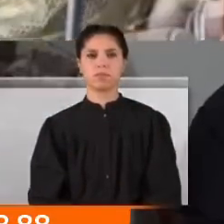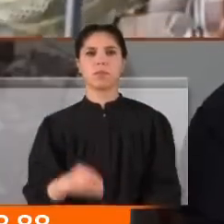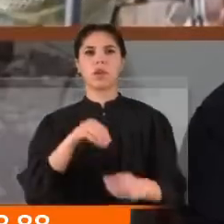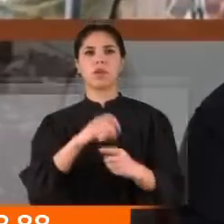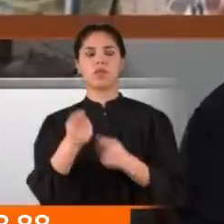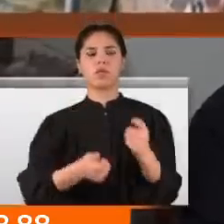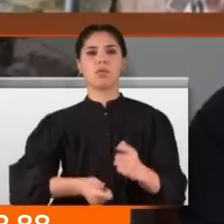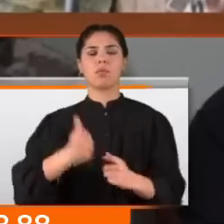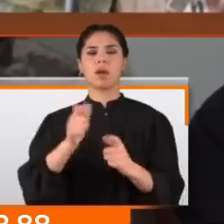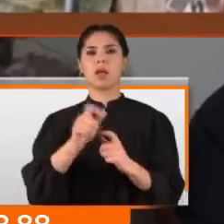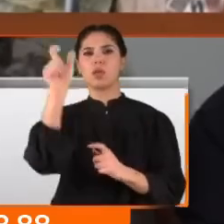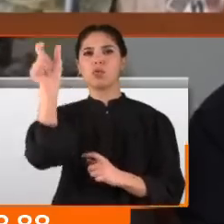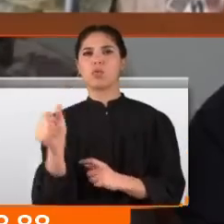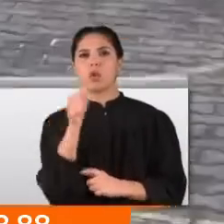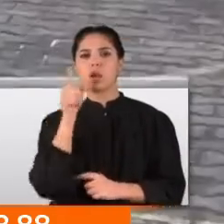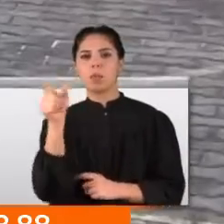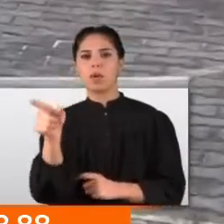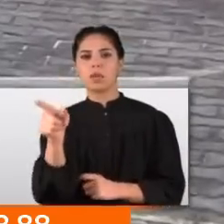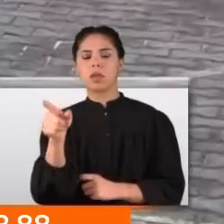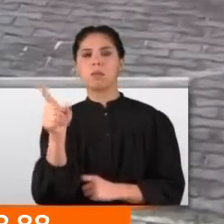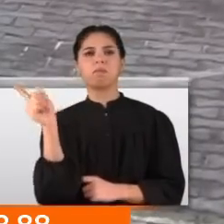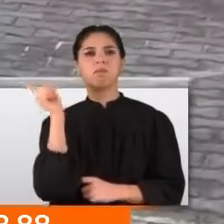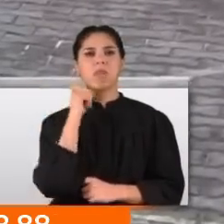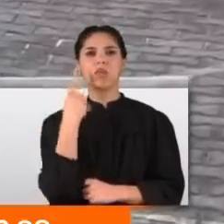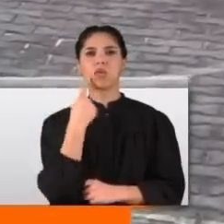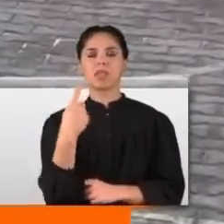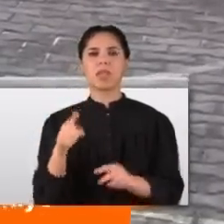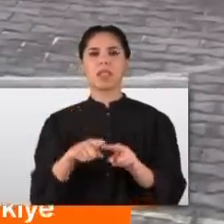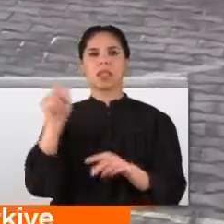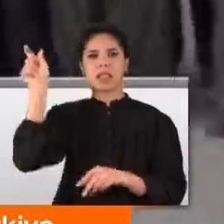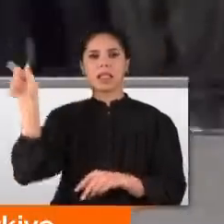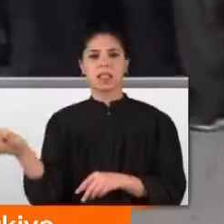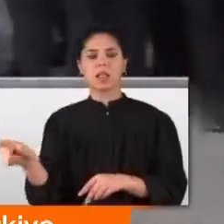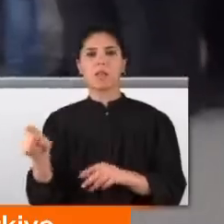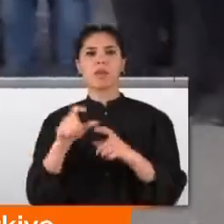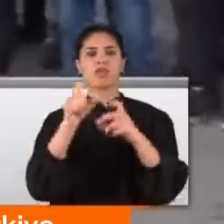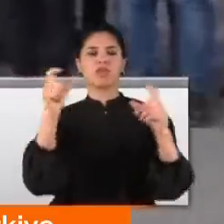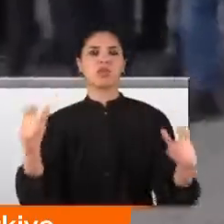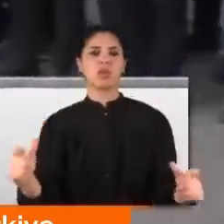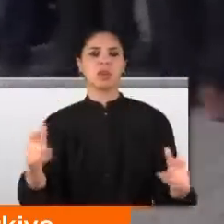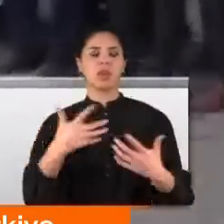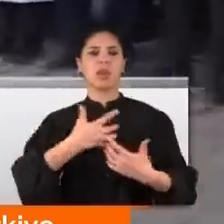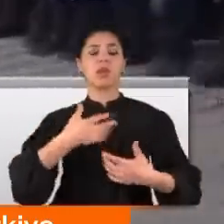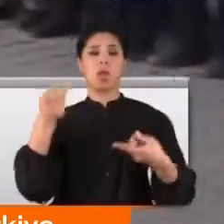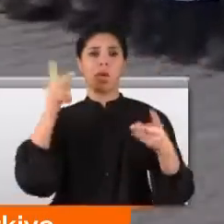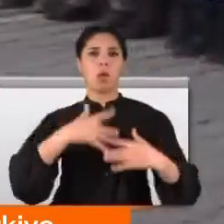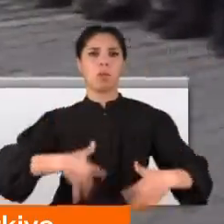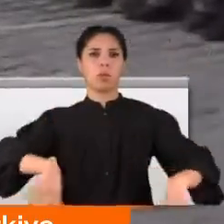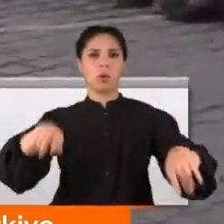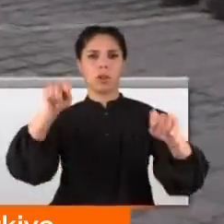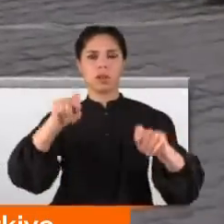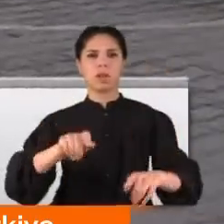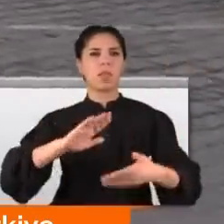İçişleri Bakanı Süleyman Soylu'nun efsane korucu olarak tanımladığı Nimet Encu için Şırnak'ta cenaze töreni düzenlendi.